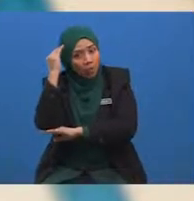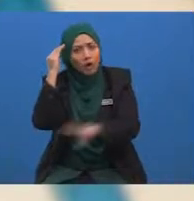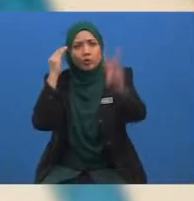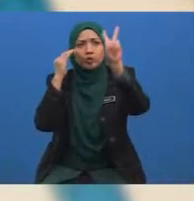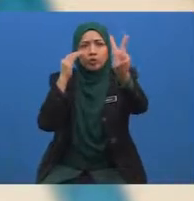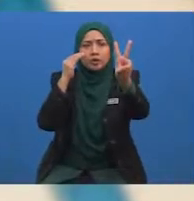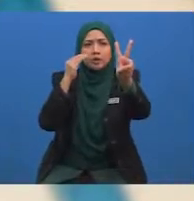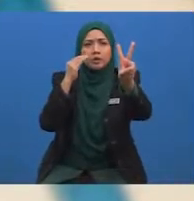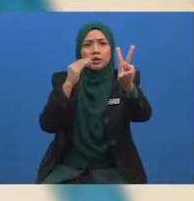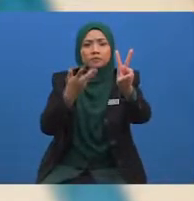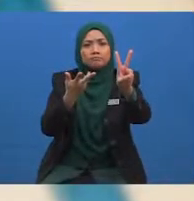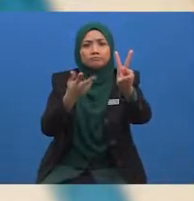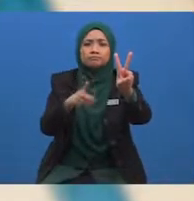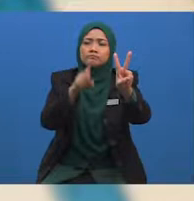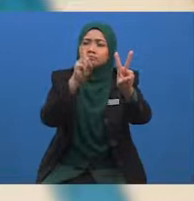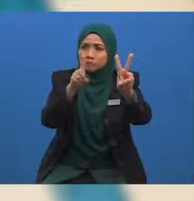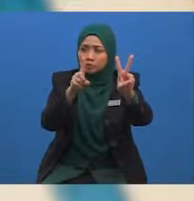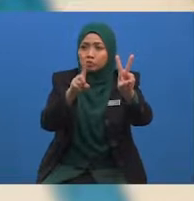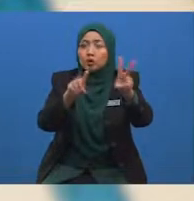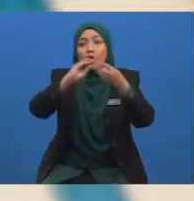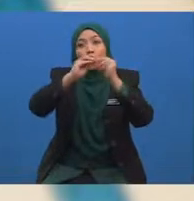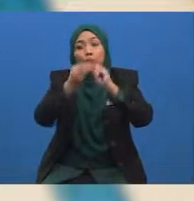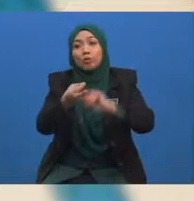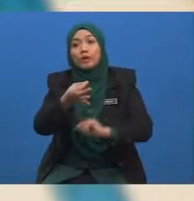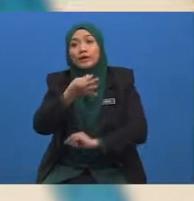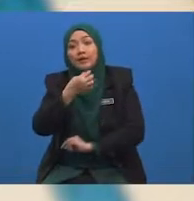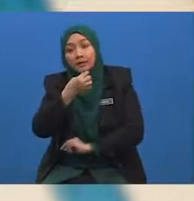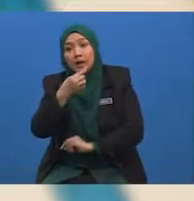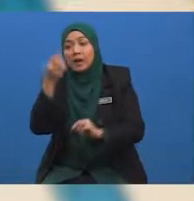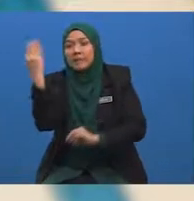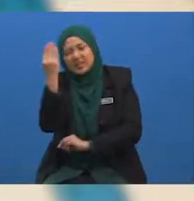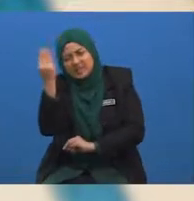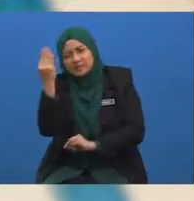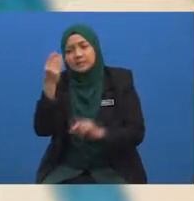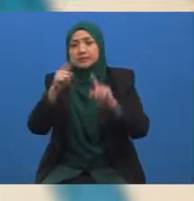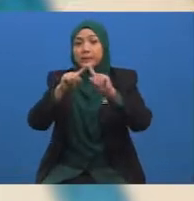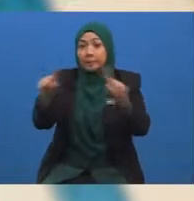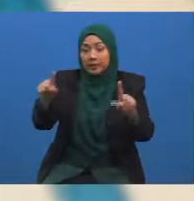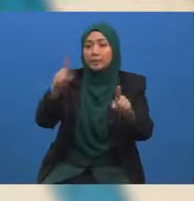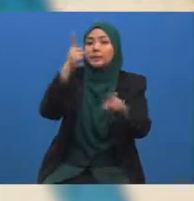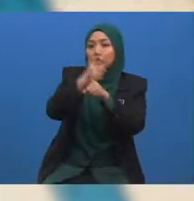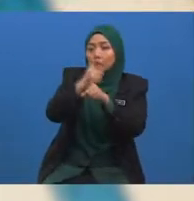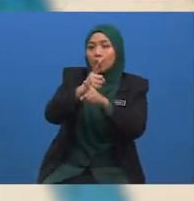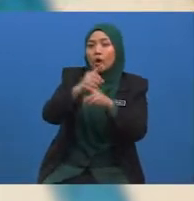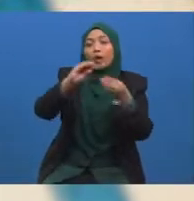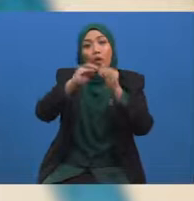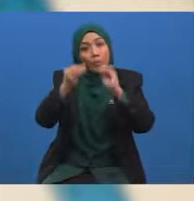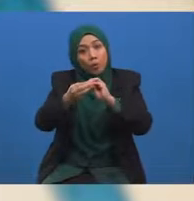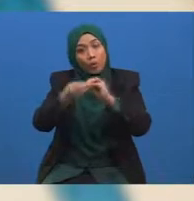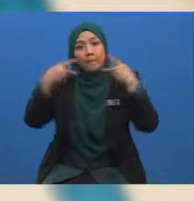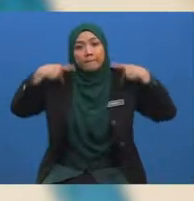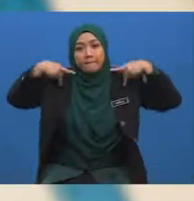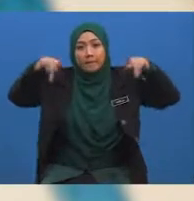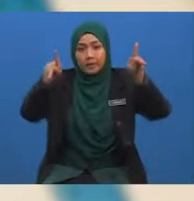adalah satu-satunya nombor genap yang merupakan nombor perdana. Maka,